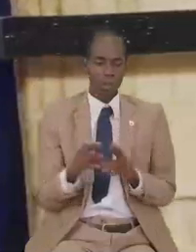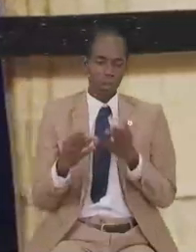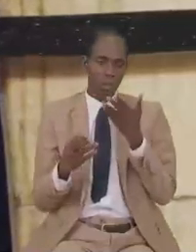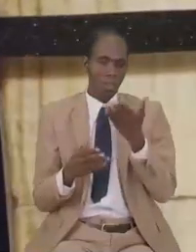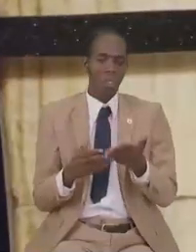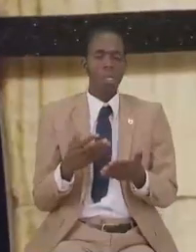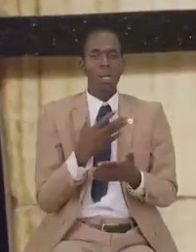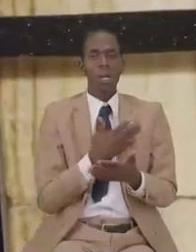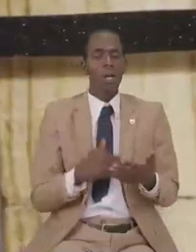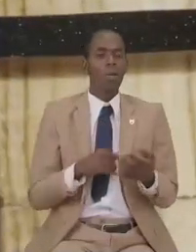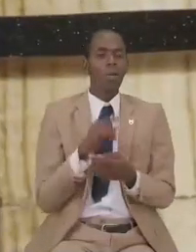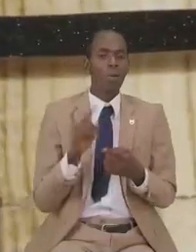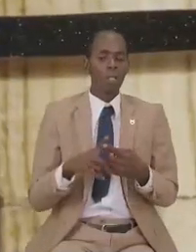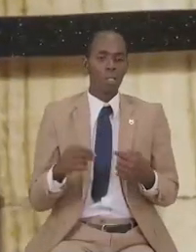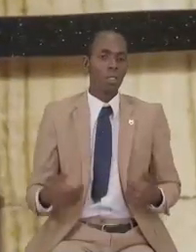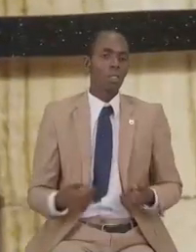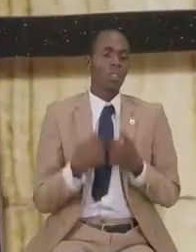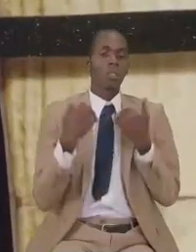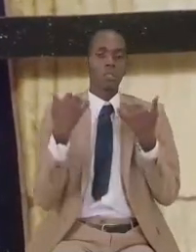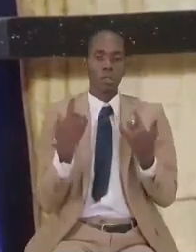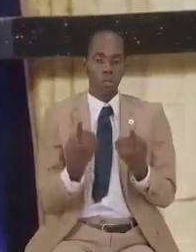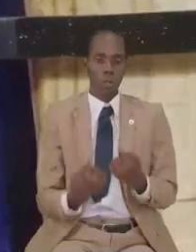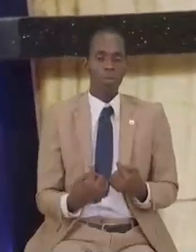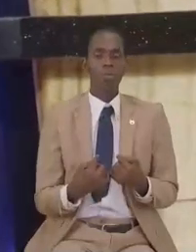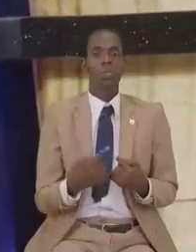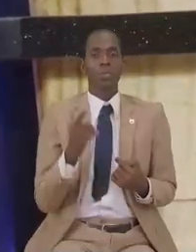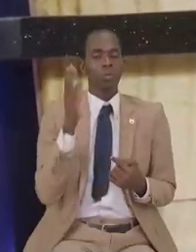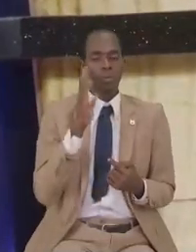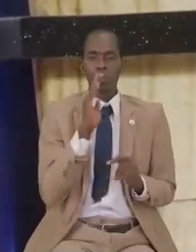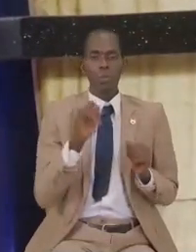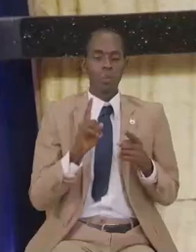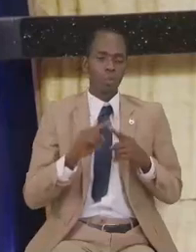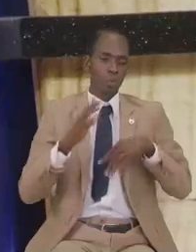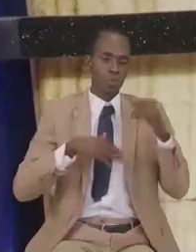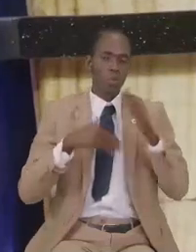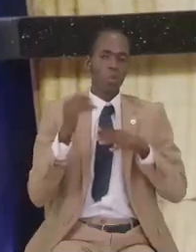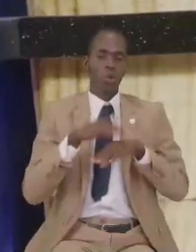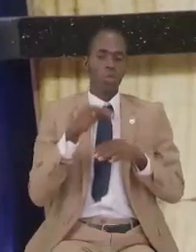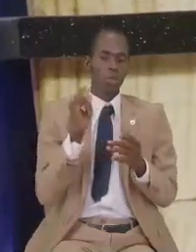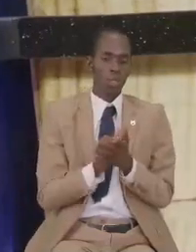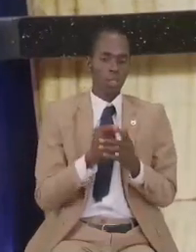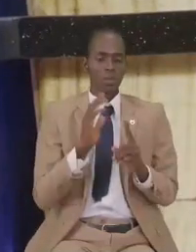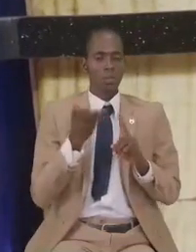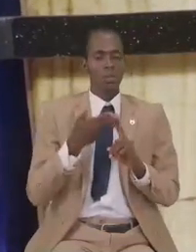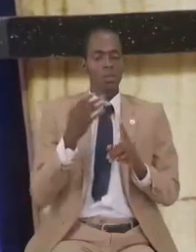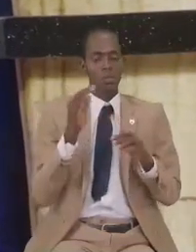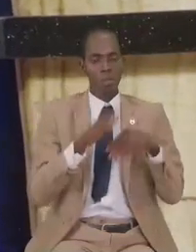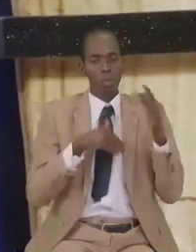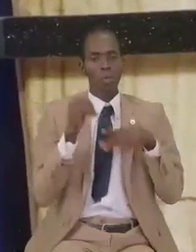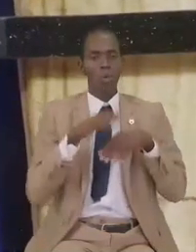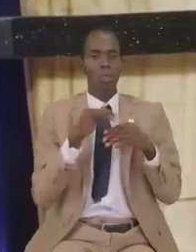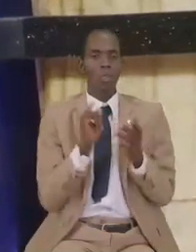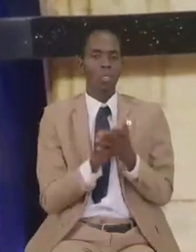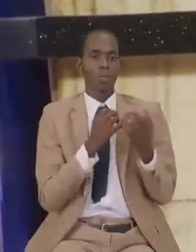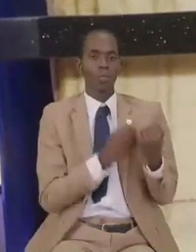le défi se présente, tu seras en mesure de bâtir sur la conviction là, sur le courage là. Mais c'est dit que Daniel